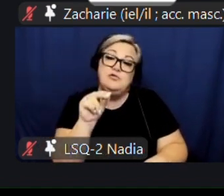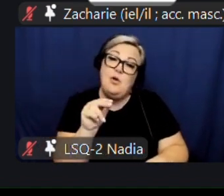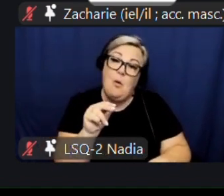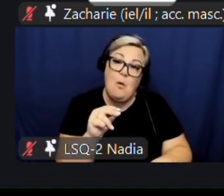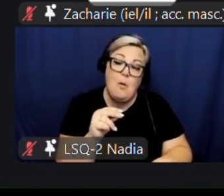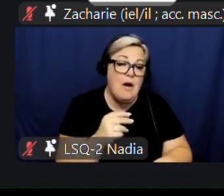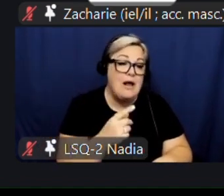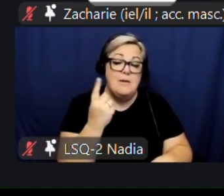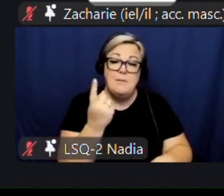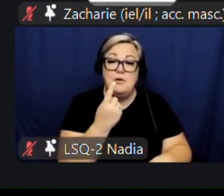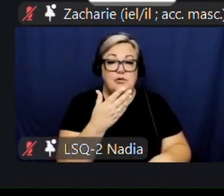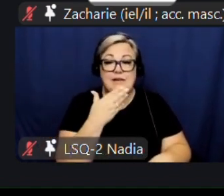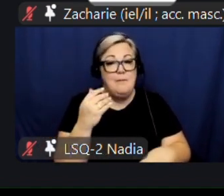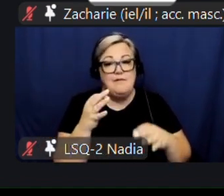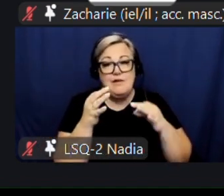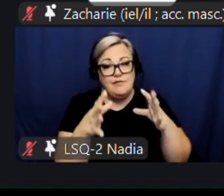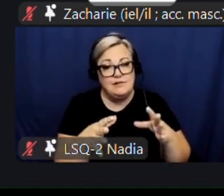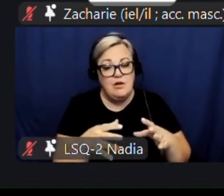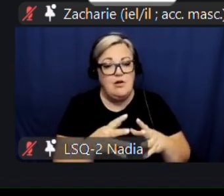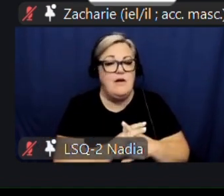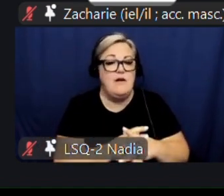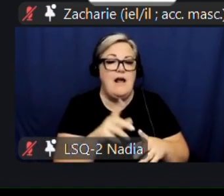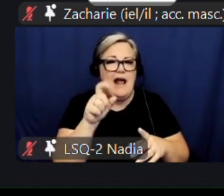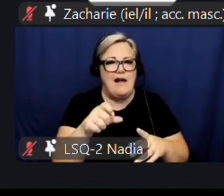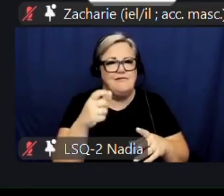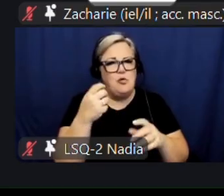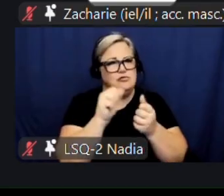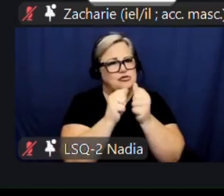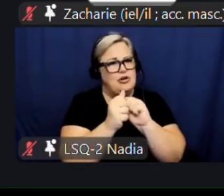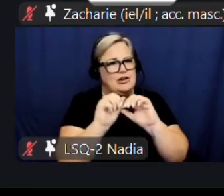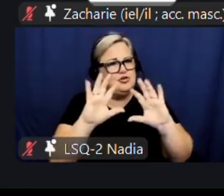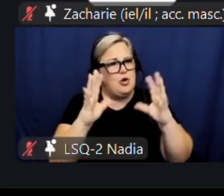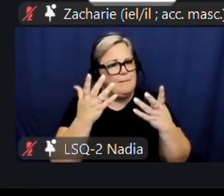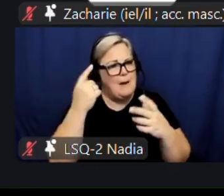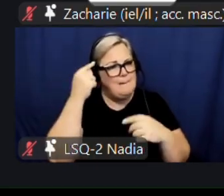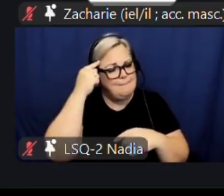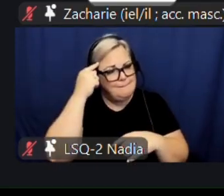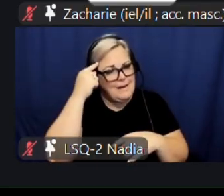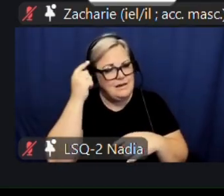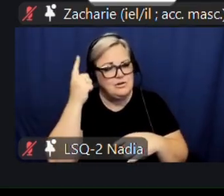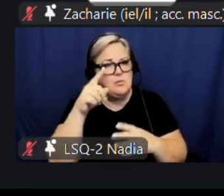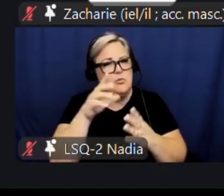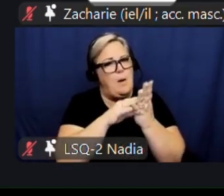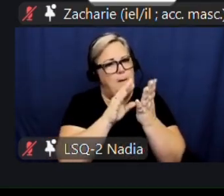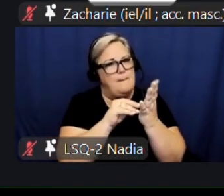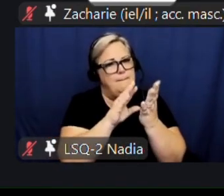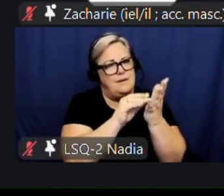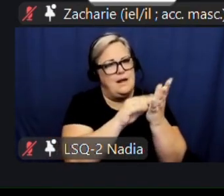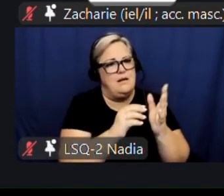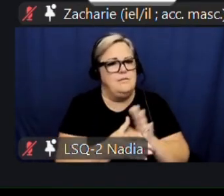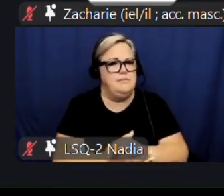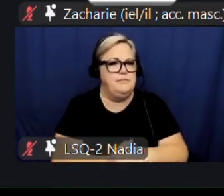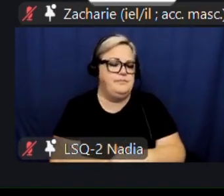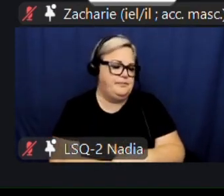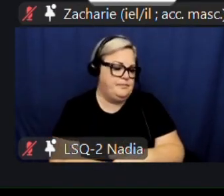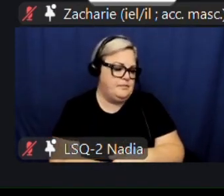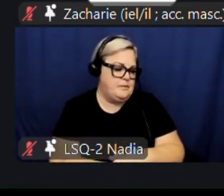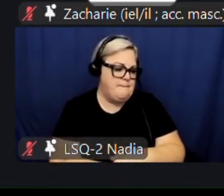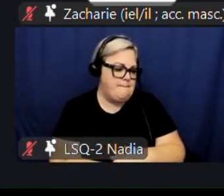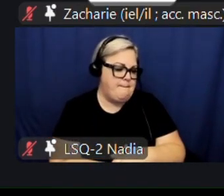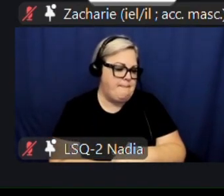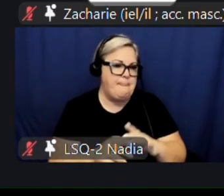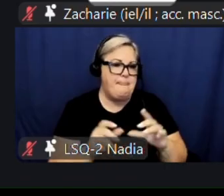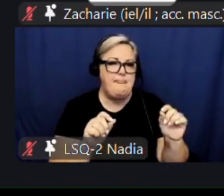choses. Donc, toujours avoir cette réflexivité de vouloir continuer à approfondir nos connaissances. Avant de passer à